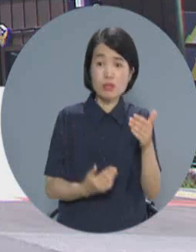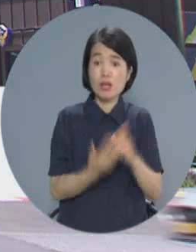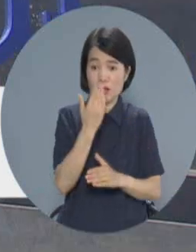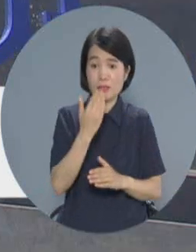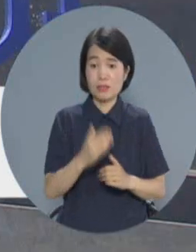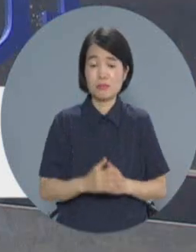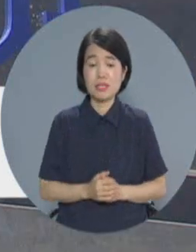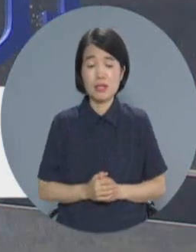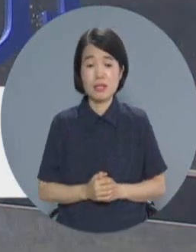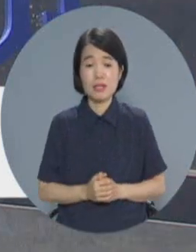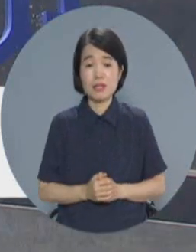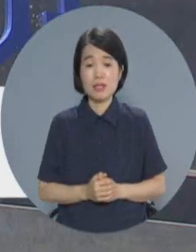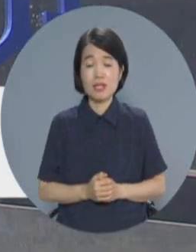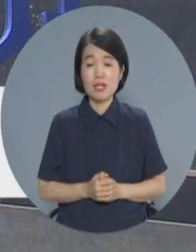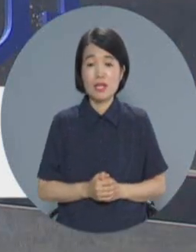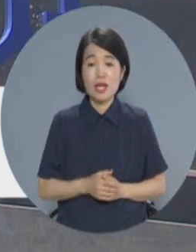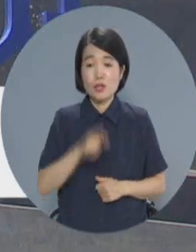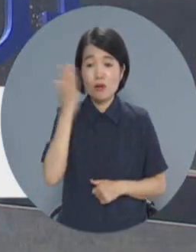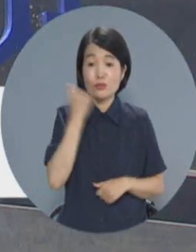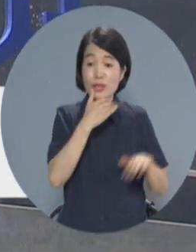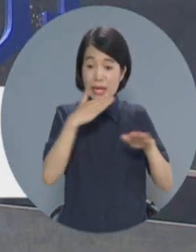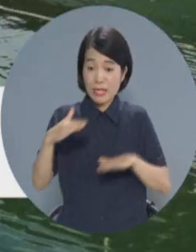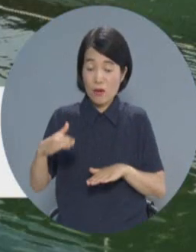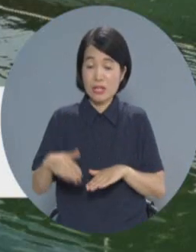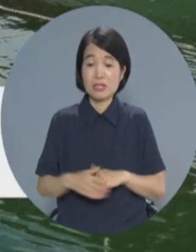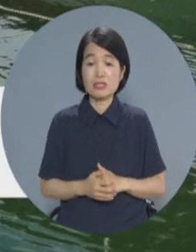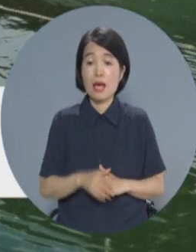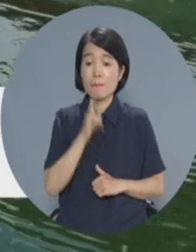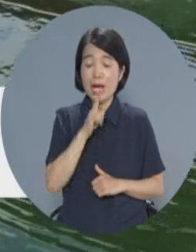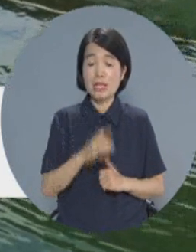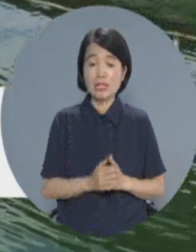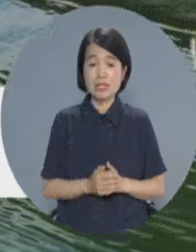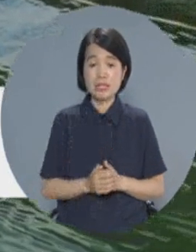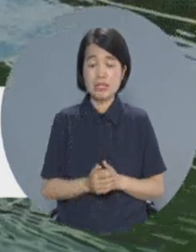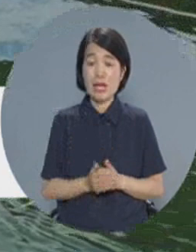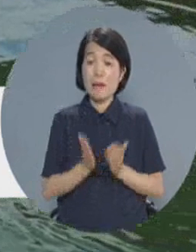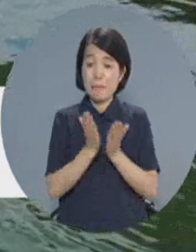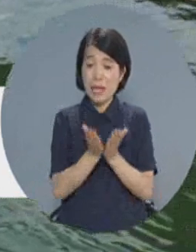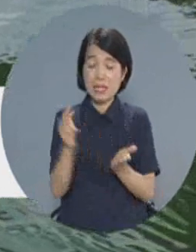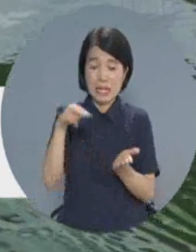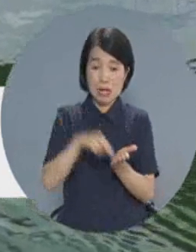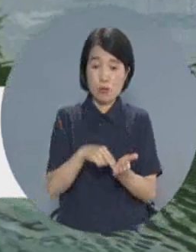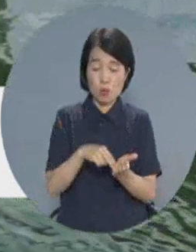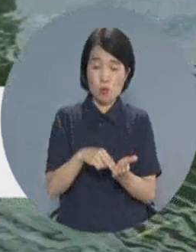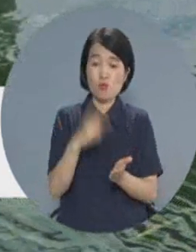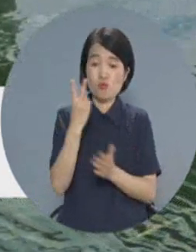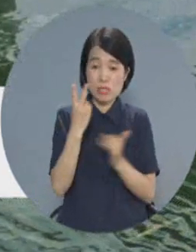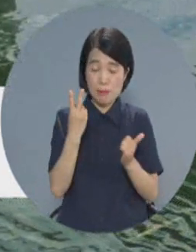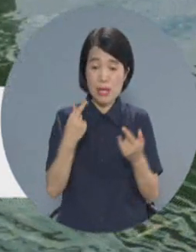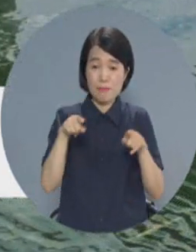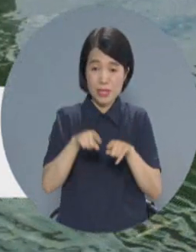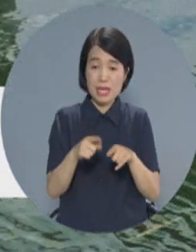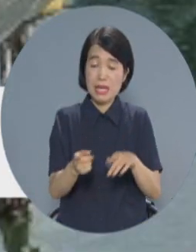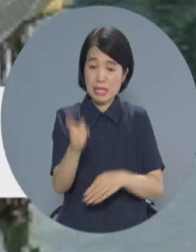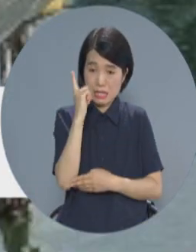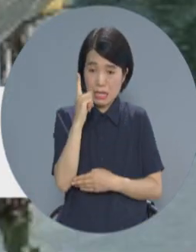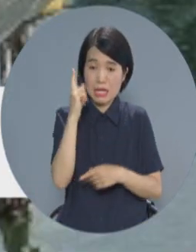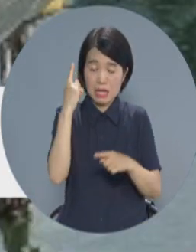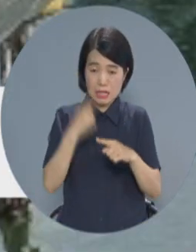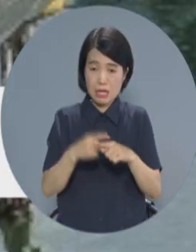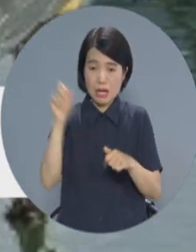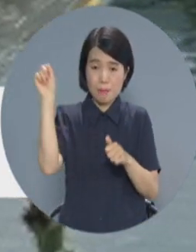발생했습니다. 여수해경에 따르면 이 남성은 모터보트를 타고 일행 2명과 함께 낚시를 하다 낙뢰를 맞은